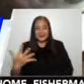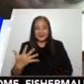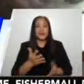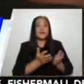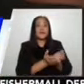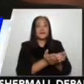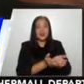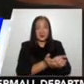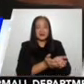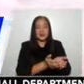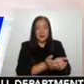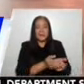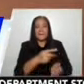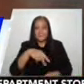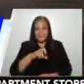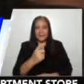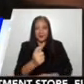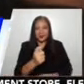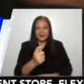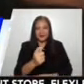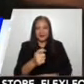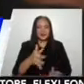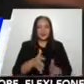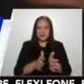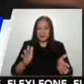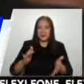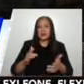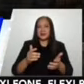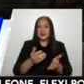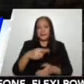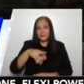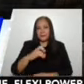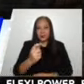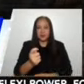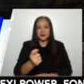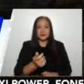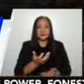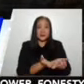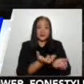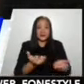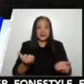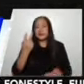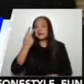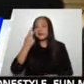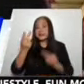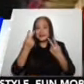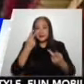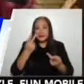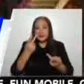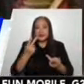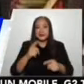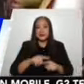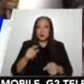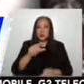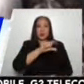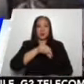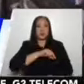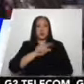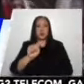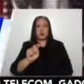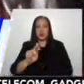sa pinakamalawak na fishport sa bansa. Makikita dito ang iba't ibang klaseng high quality na tuna. Bawat